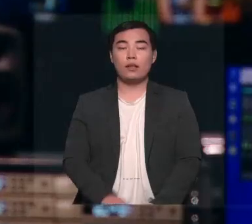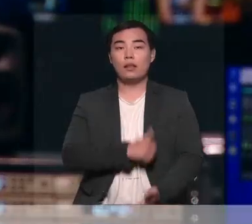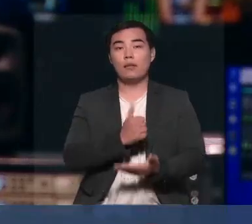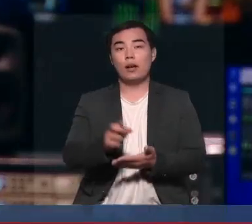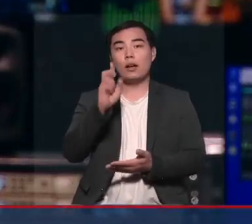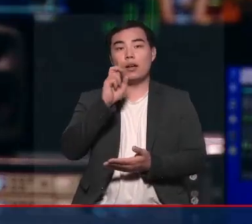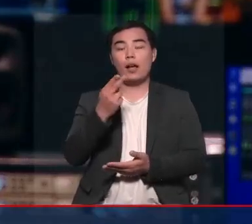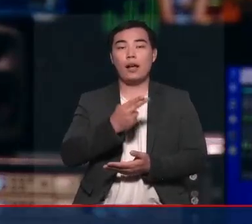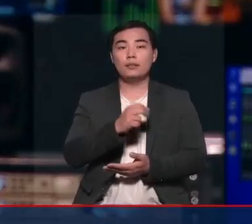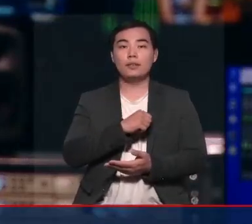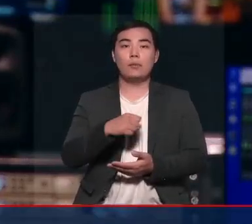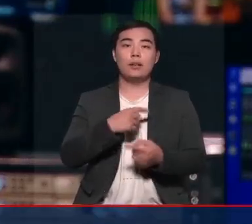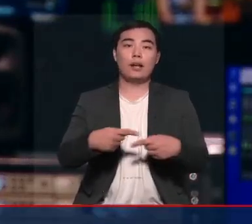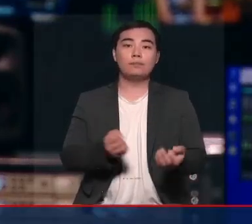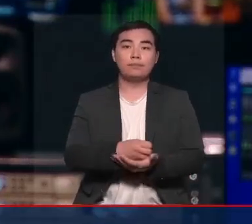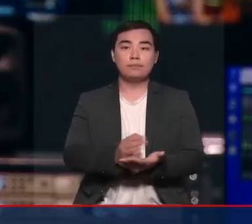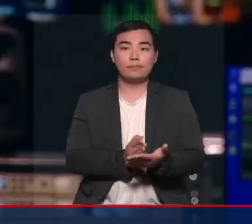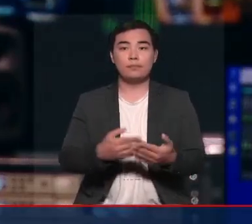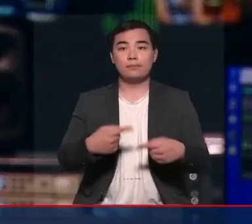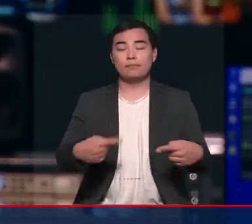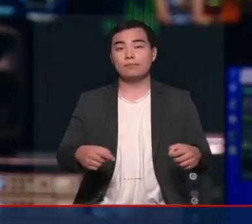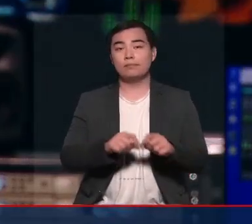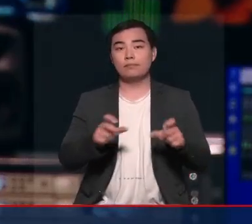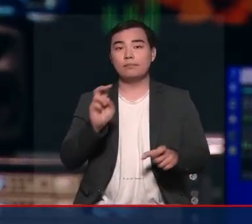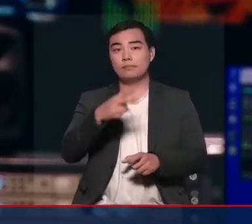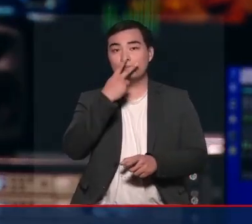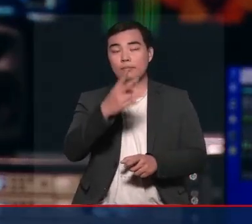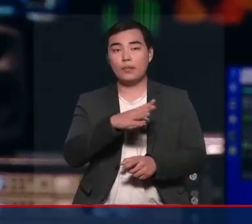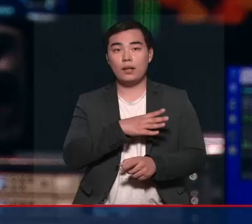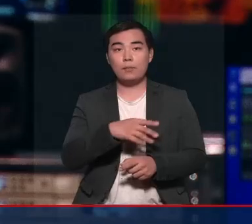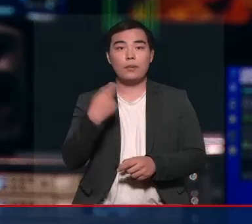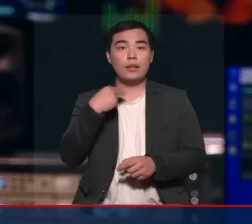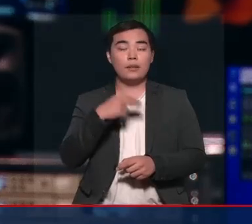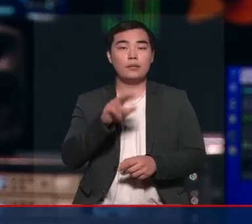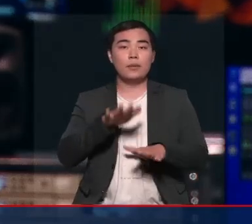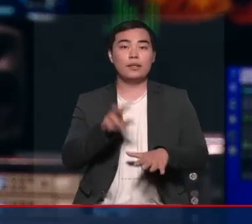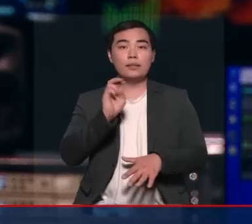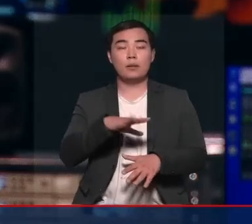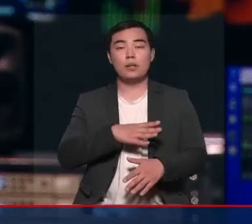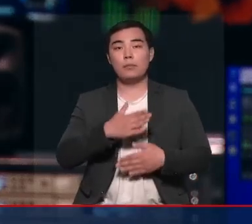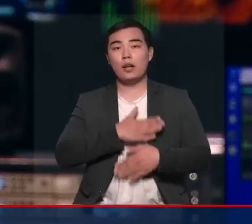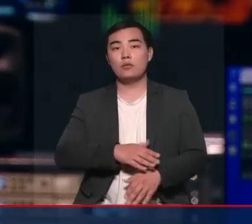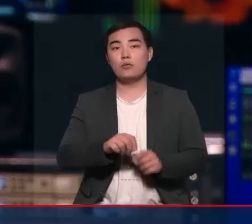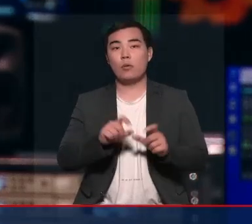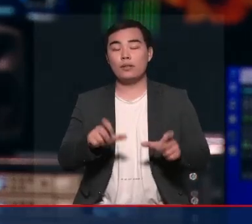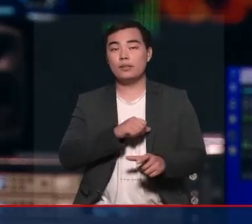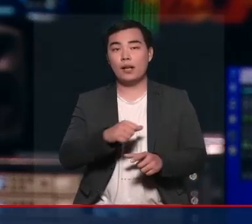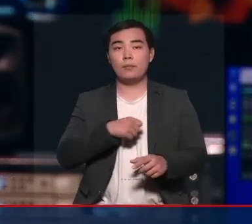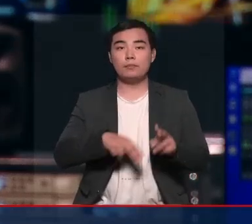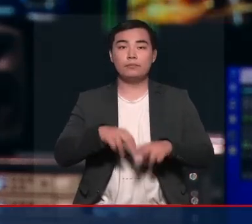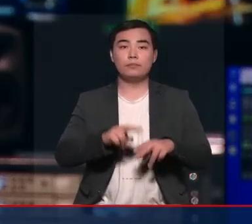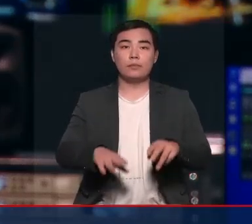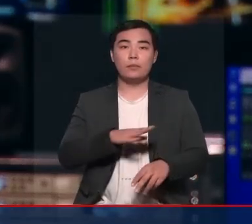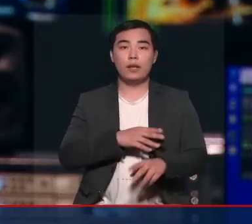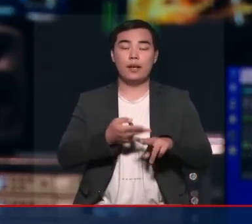Мемлекет башысы Астанадағы бірқатар жаңа мектепті аралап көрді. Президент барған оқу орындары жайлы мектеп ұлттық жобасы аясында салынған.